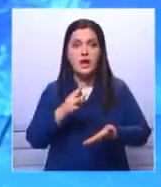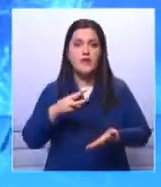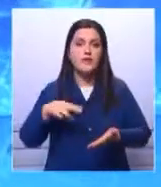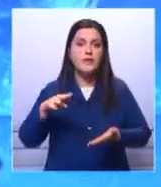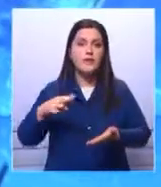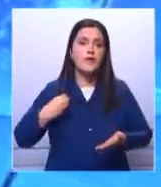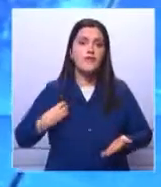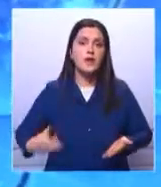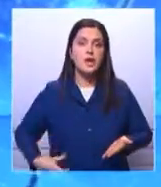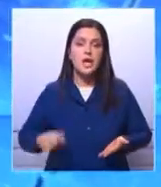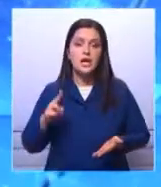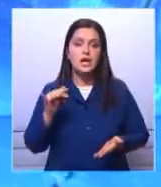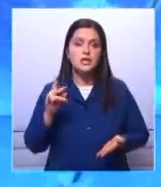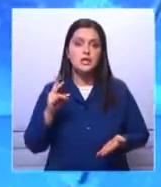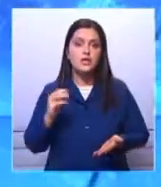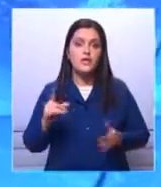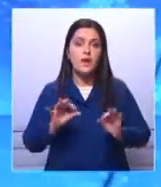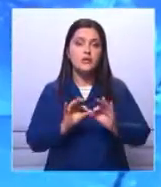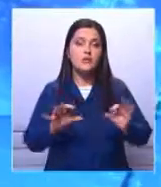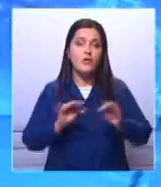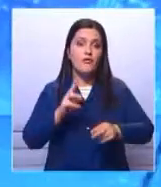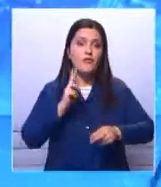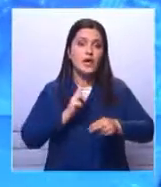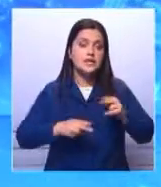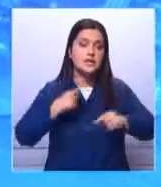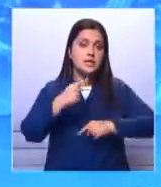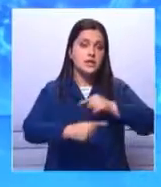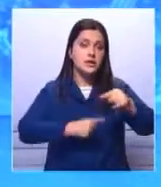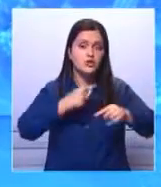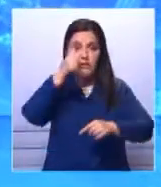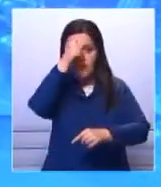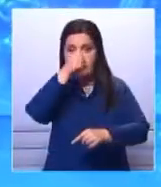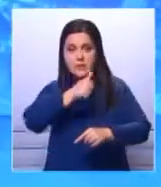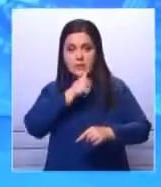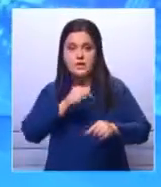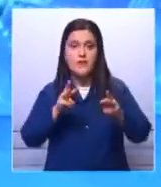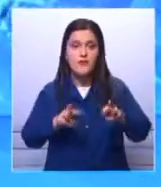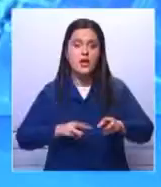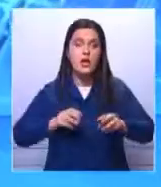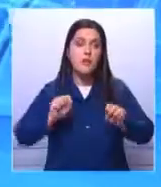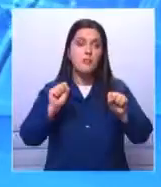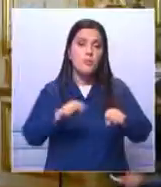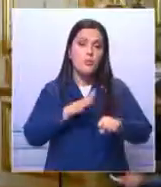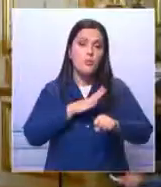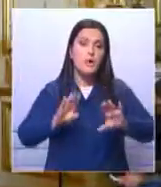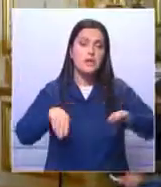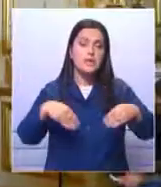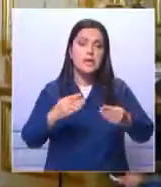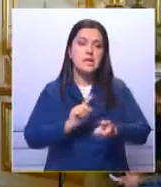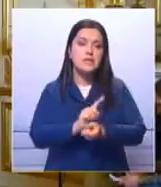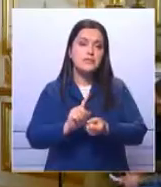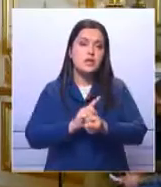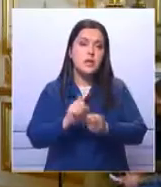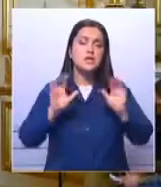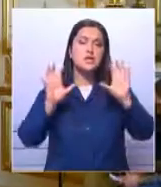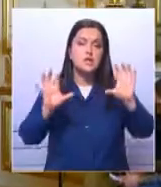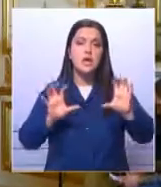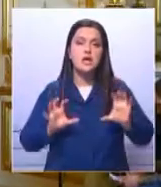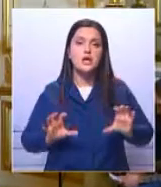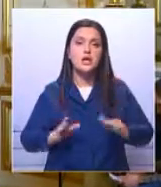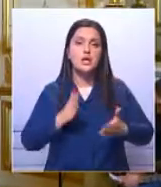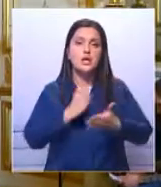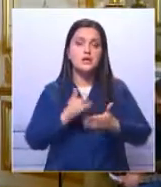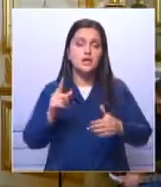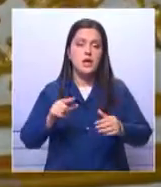глава МВД Франции Бернар Казнев. Он отметил, что уже в конце следующего месяца власти страны рассмотрят возможность изменения законодательства